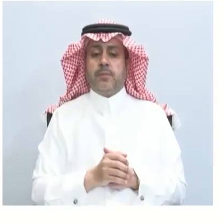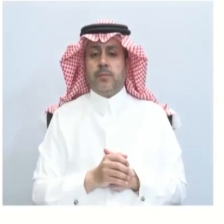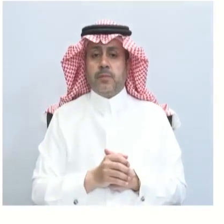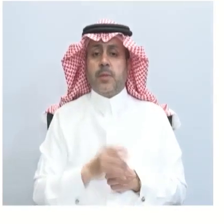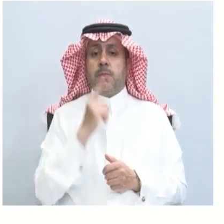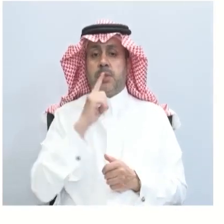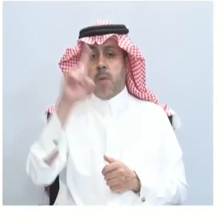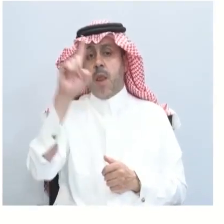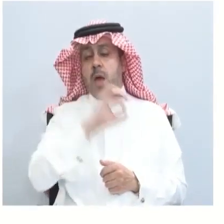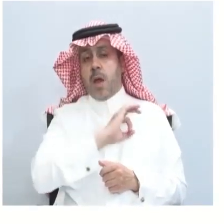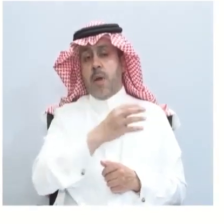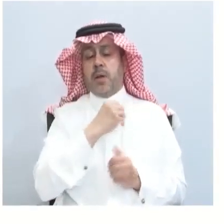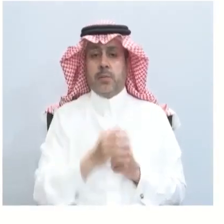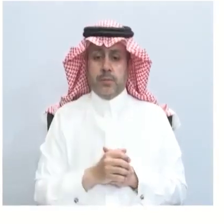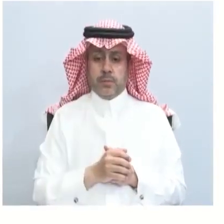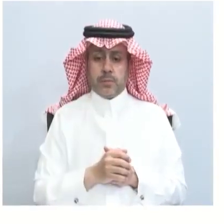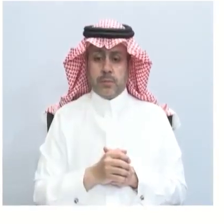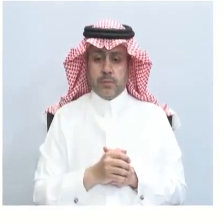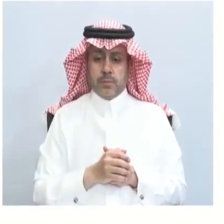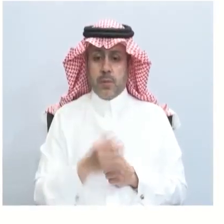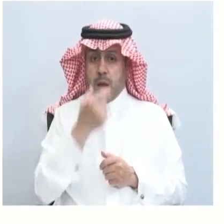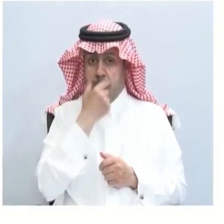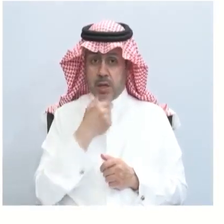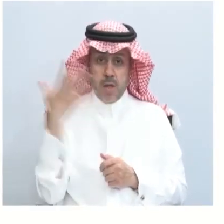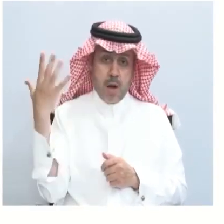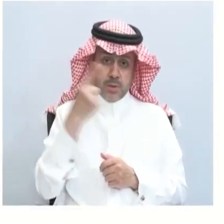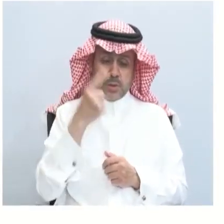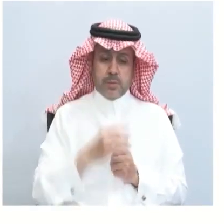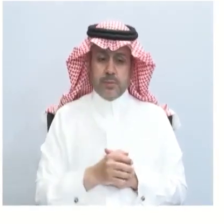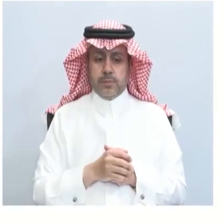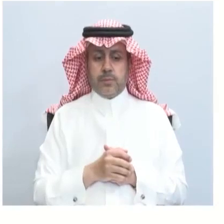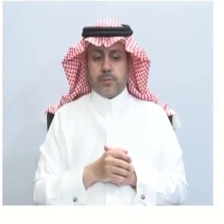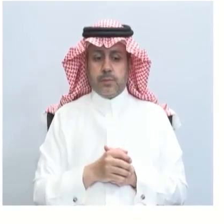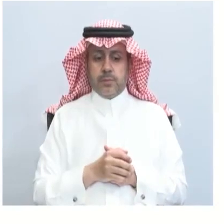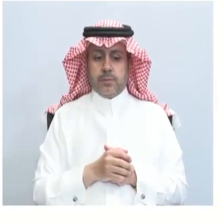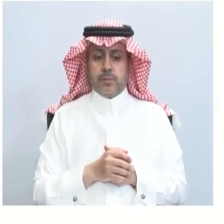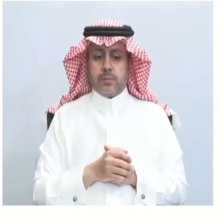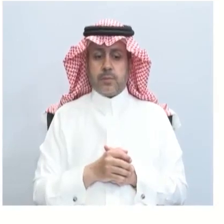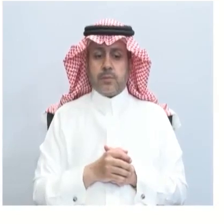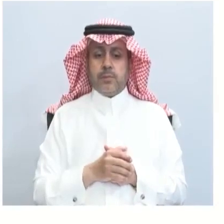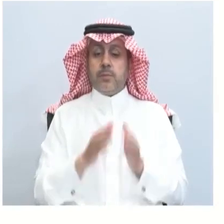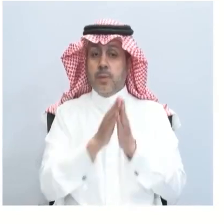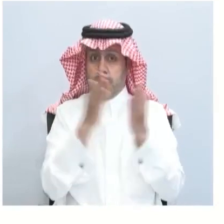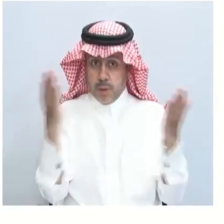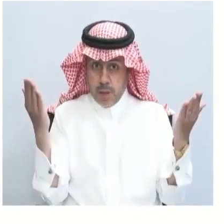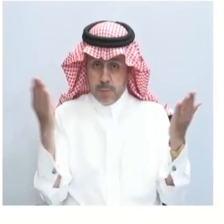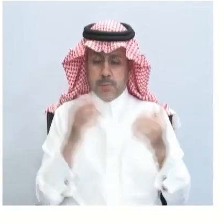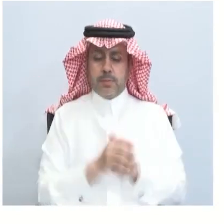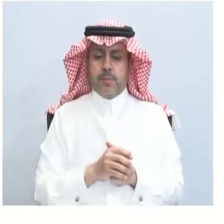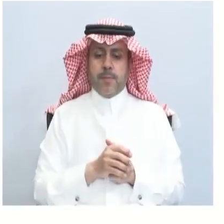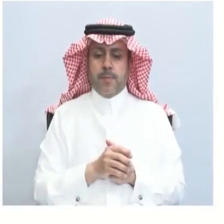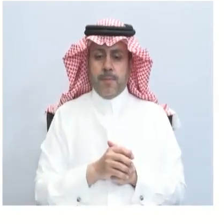الرحمن الرحيم الحديث ال 15م عشر امامكم ابنائي الطلاب بنات